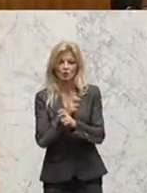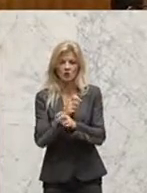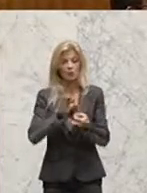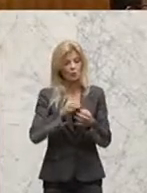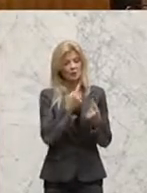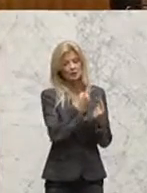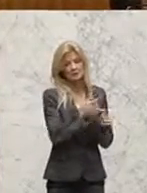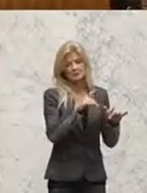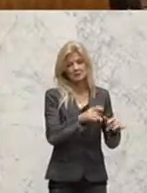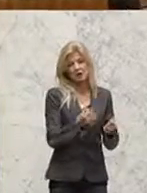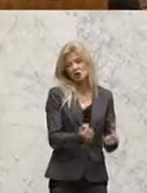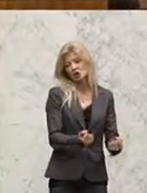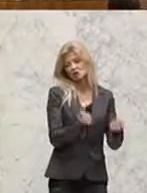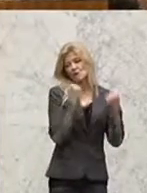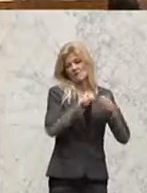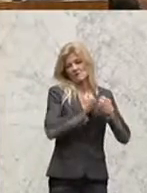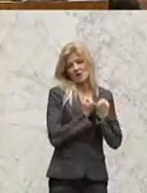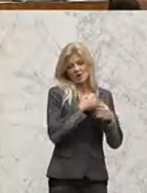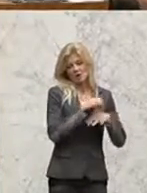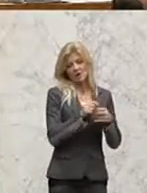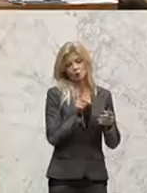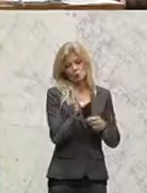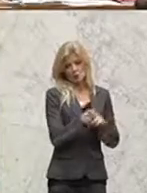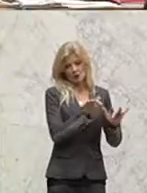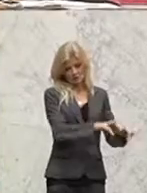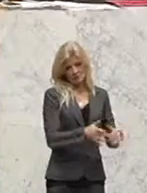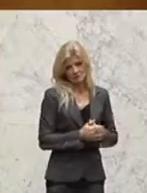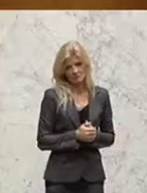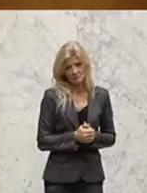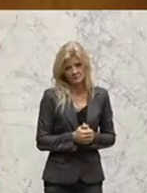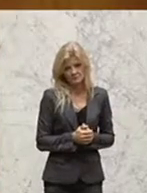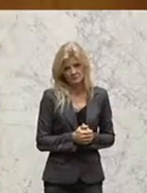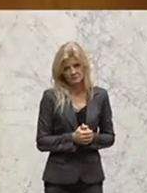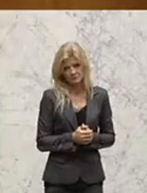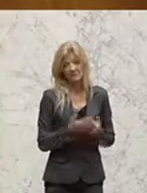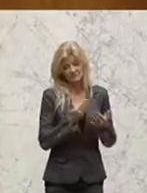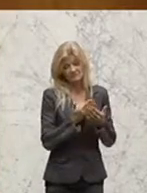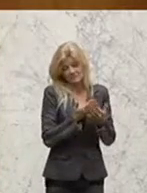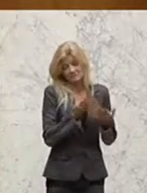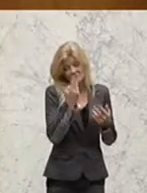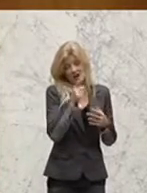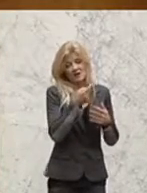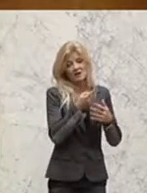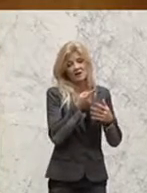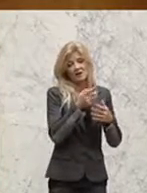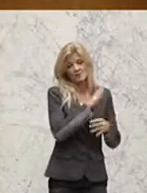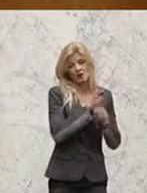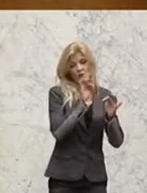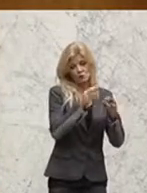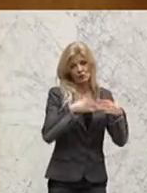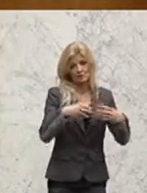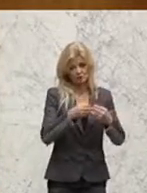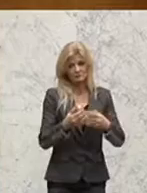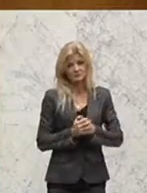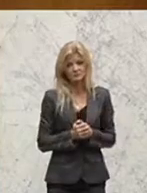besonderen schwerwiegenden Verbrechens rechtskräftig verurteilt wurde und eine Gefahr für die Gemeinschaft bedeutet.